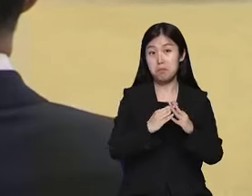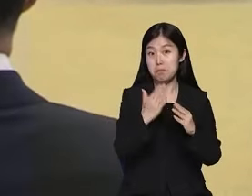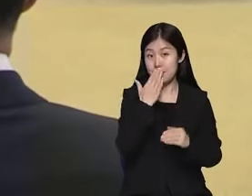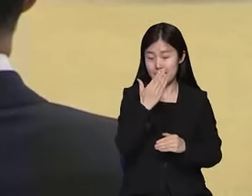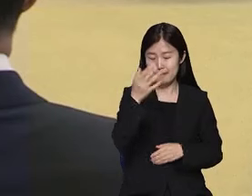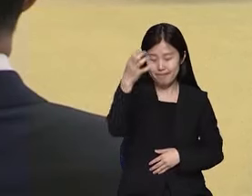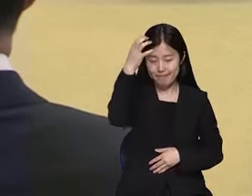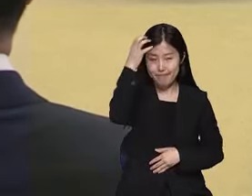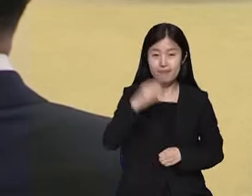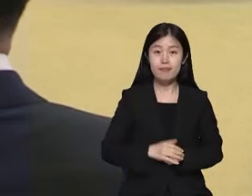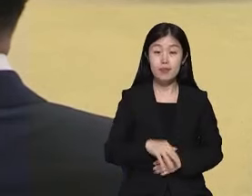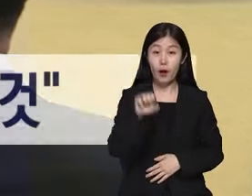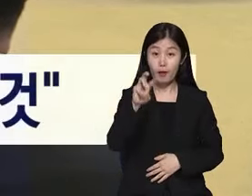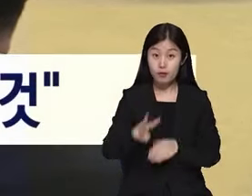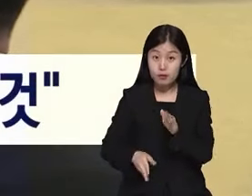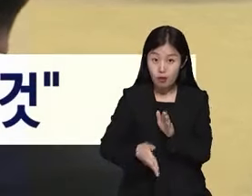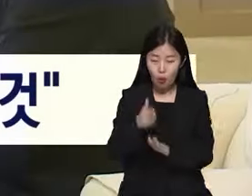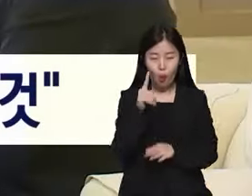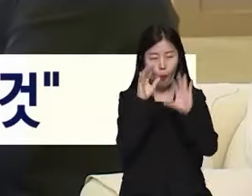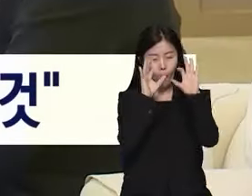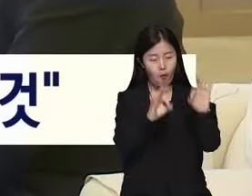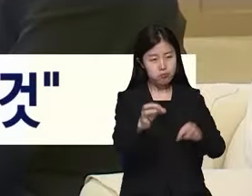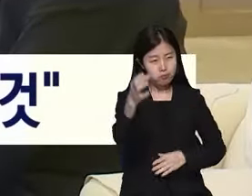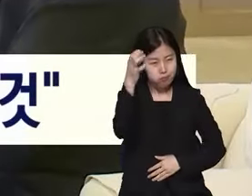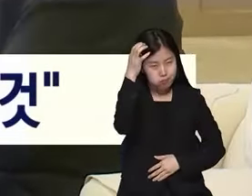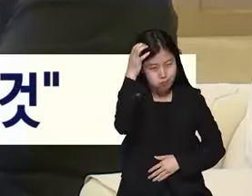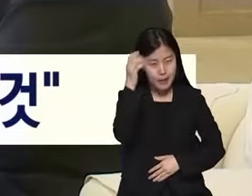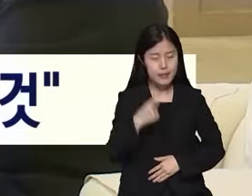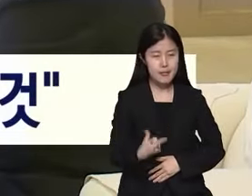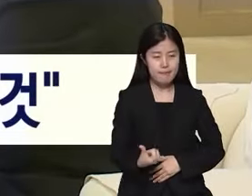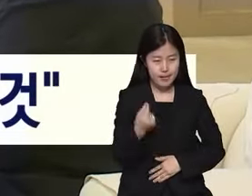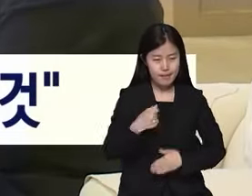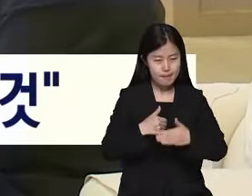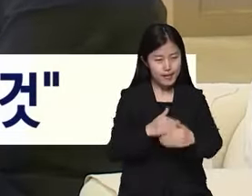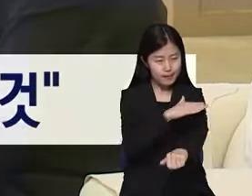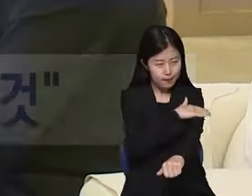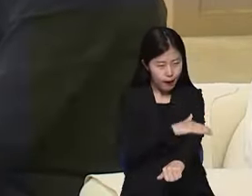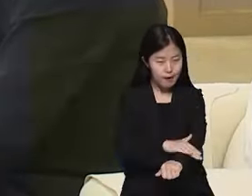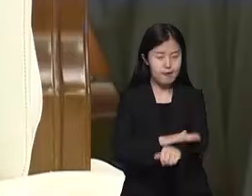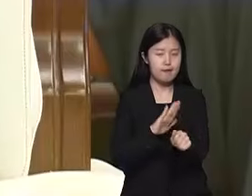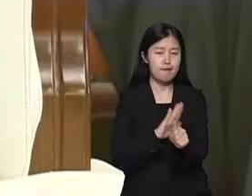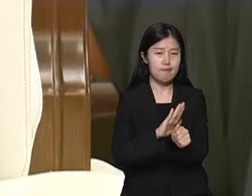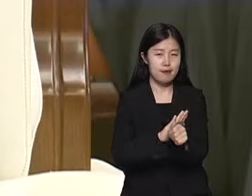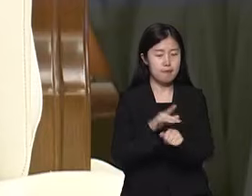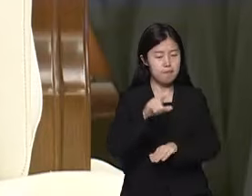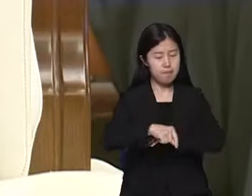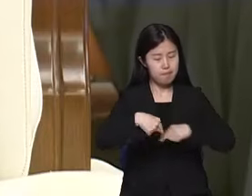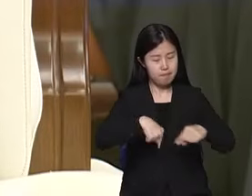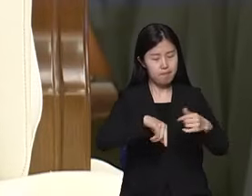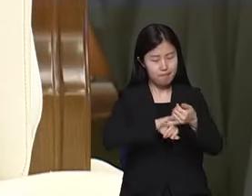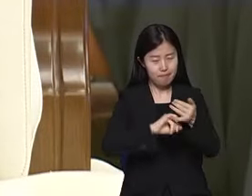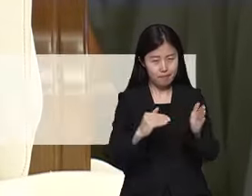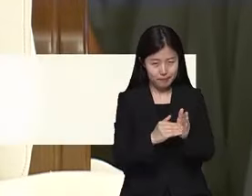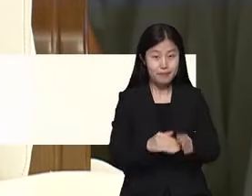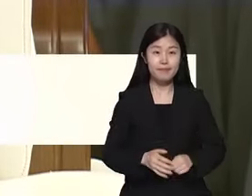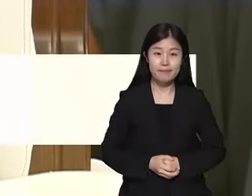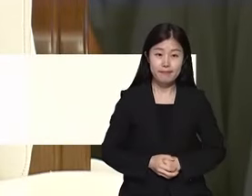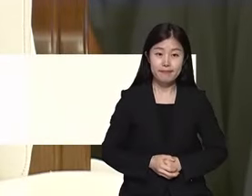광주시도 기대감을 드러내며 신속한 행정이 이루어지도록 협조하겠다고 화답했습니다. 더현대 서울